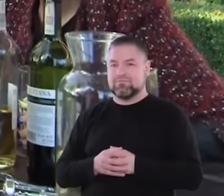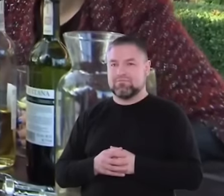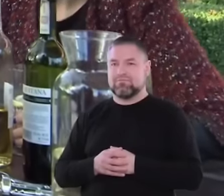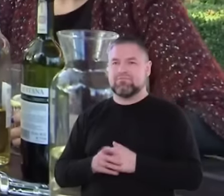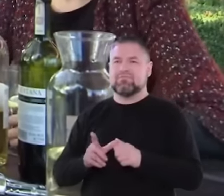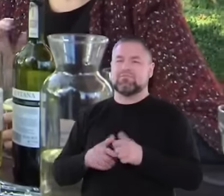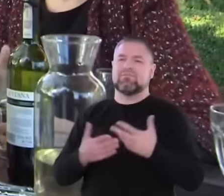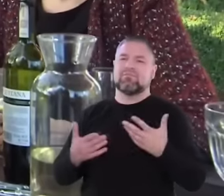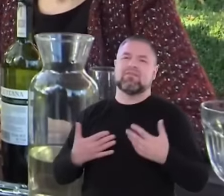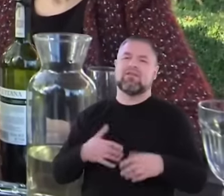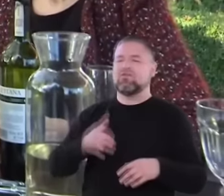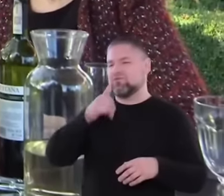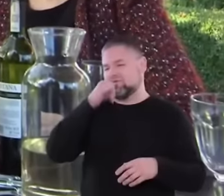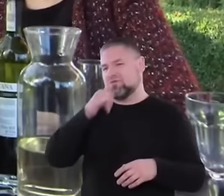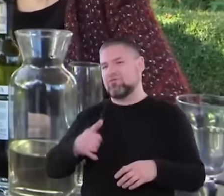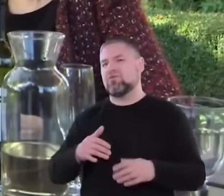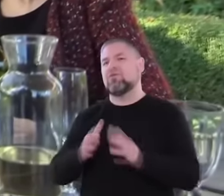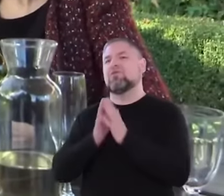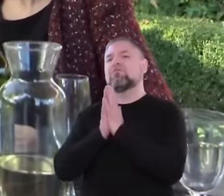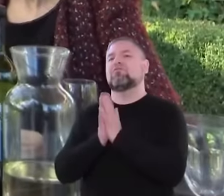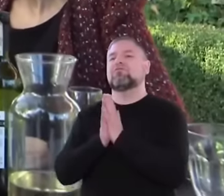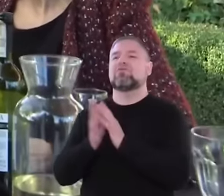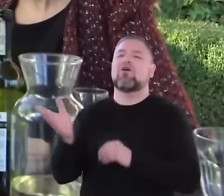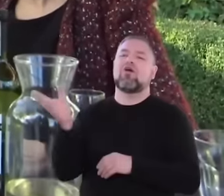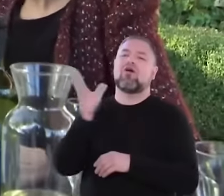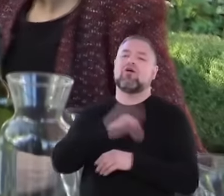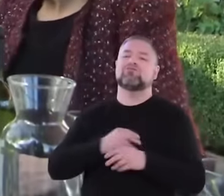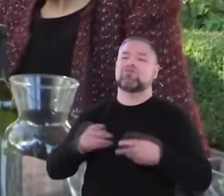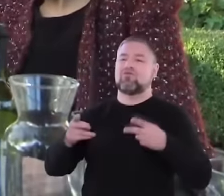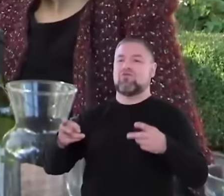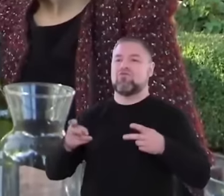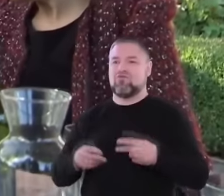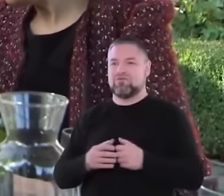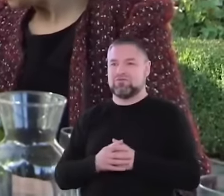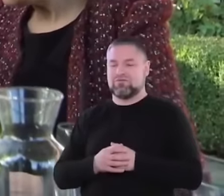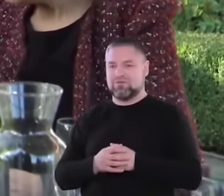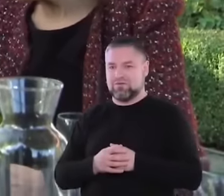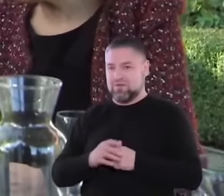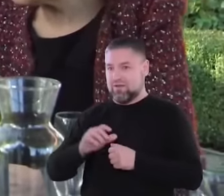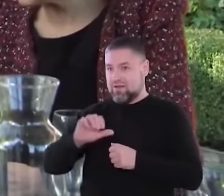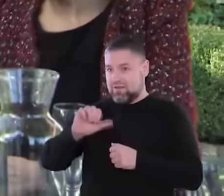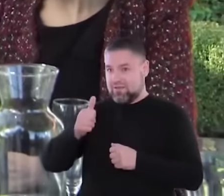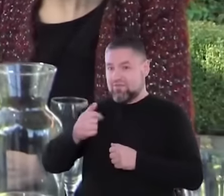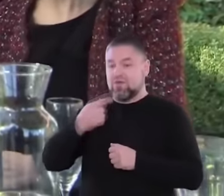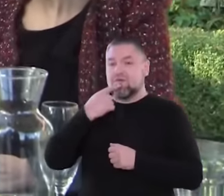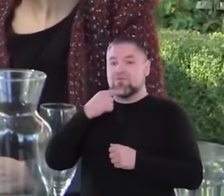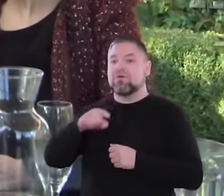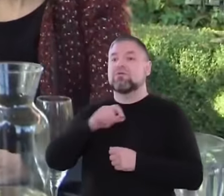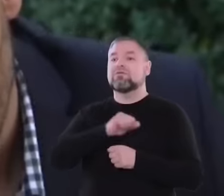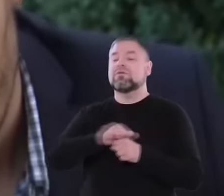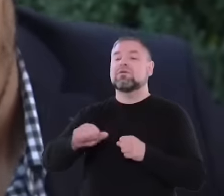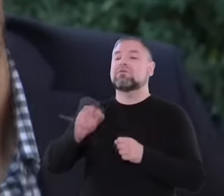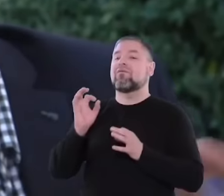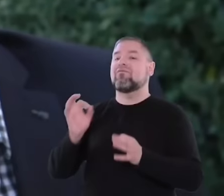No nie, kochanie, ja już nie mogę. Proszę, chodźmy już do łóżka, co? Okej, ale najpierw powiedz mi, jaki to szczep.